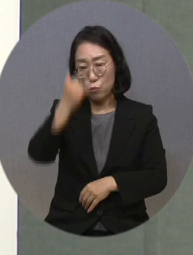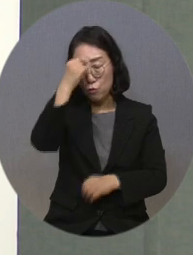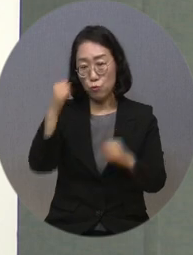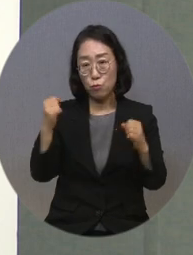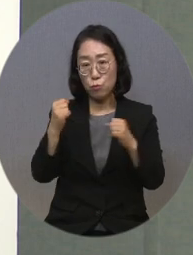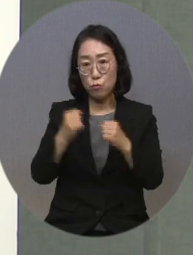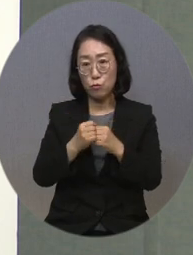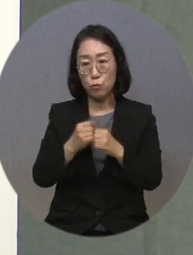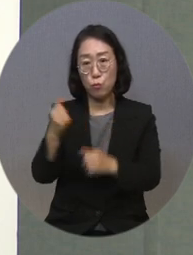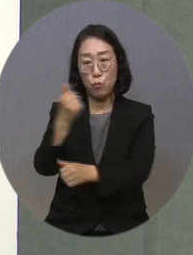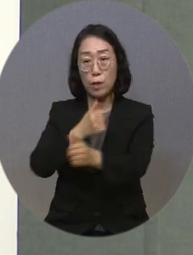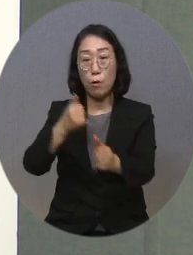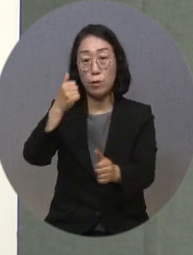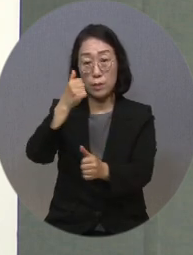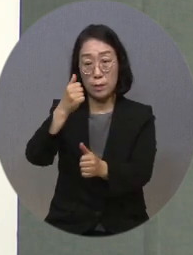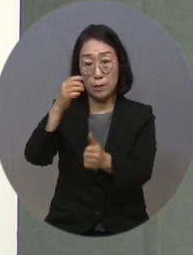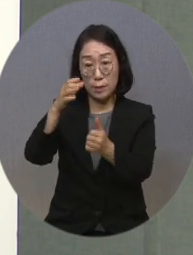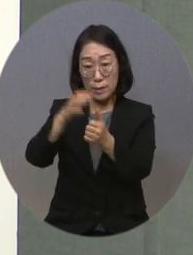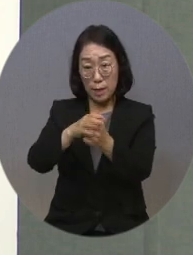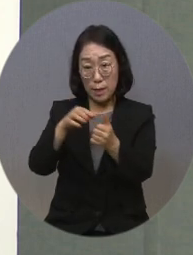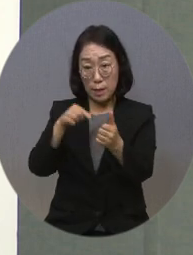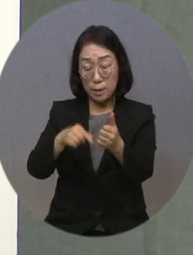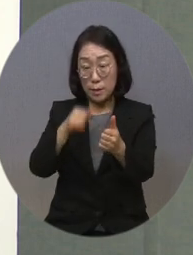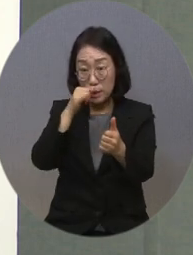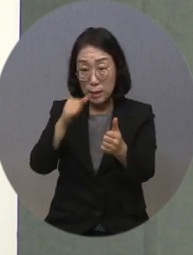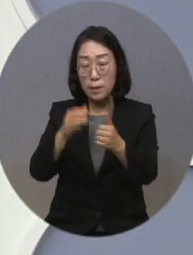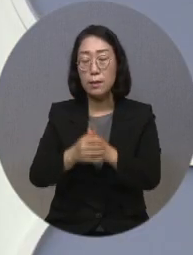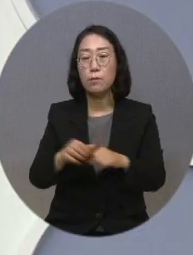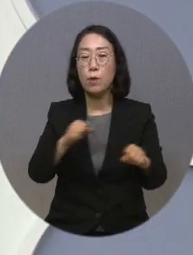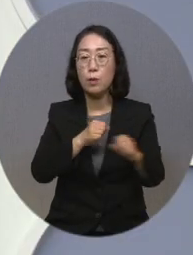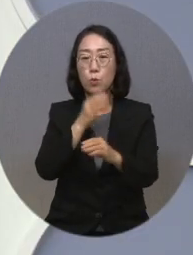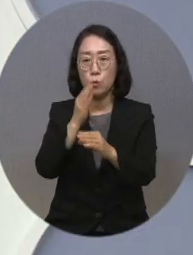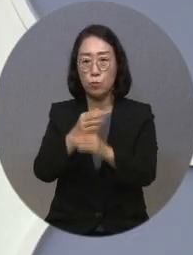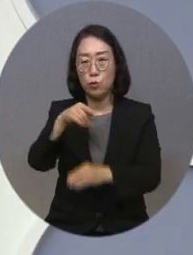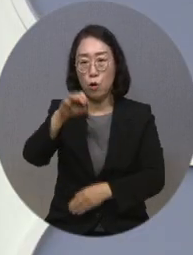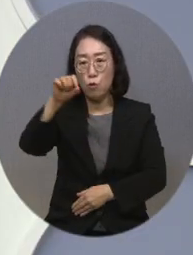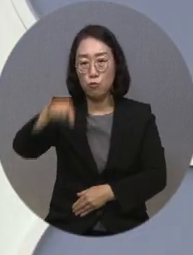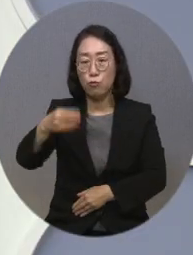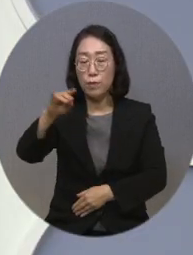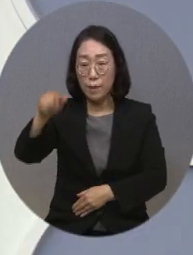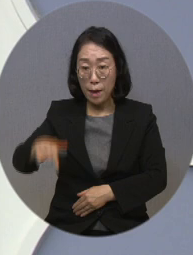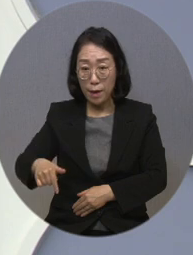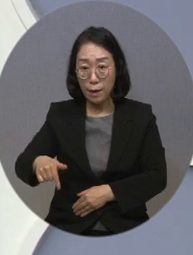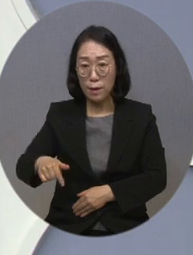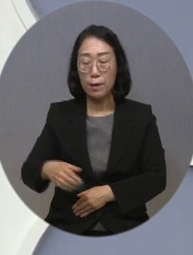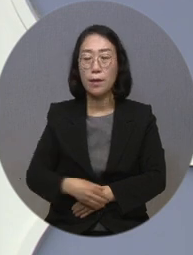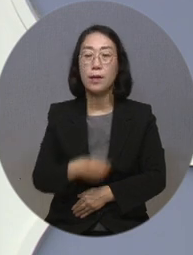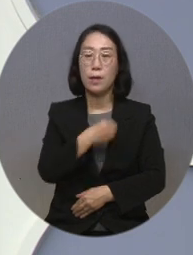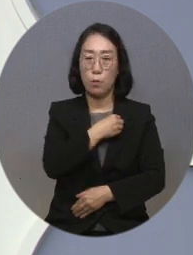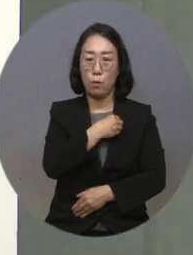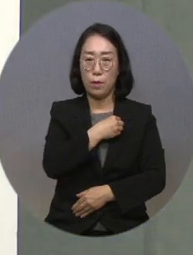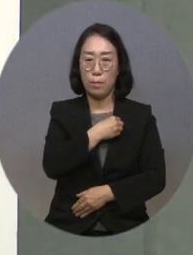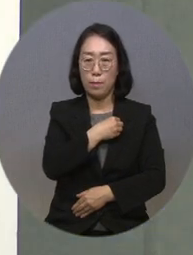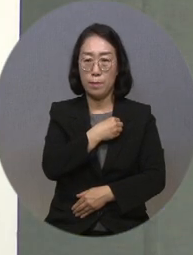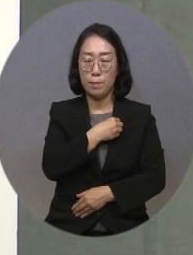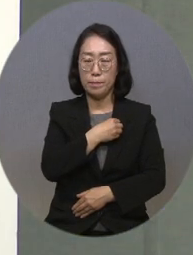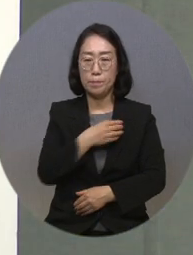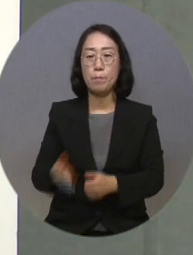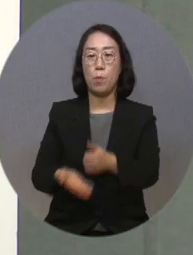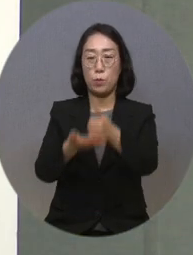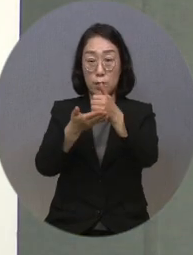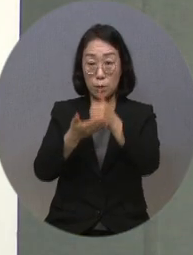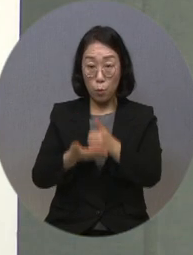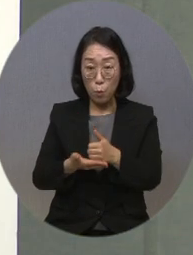충북도당 위원장을 맡아 새바람을 일으키고 있는 정우택 오선 의원님을 모시고